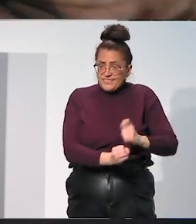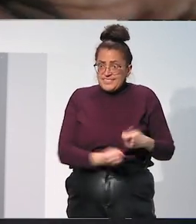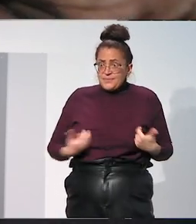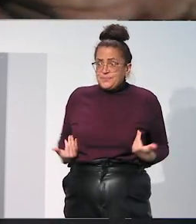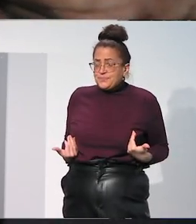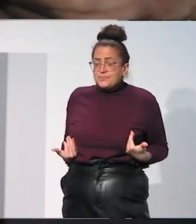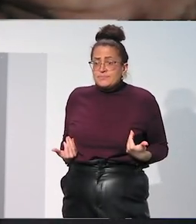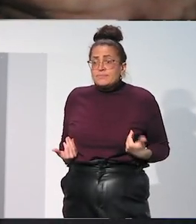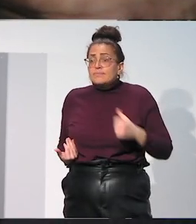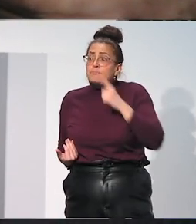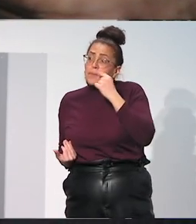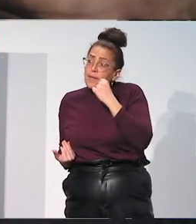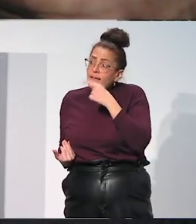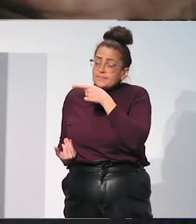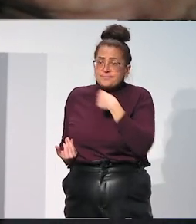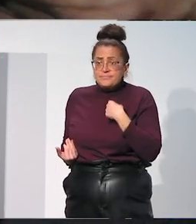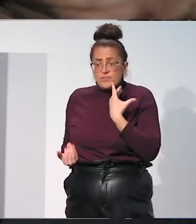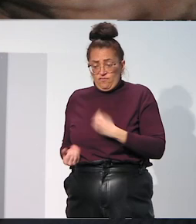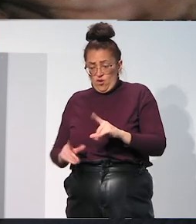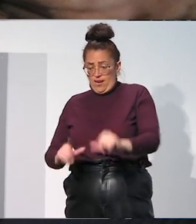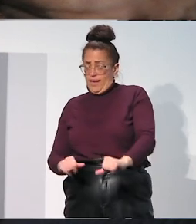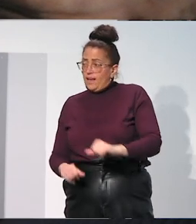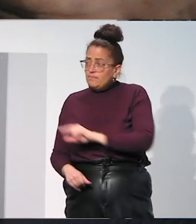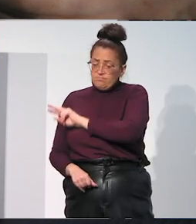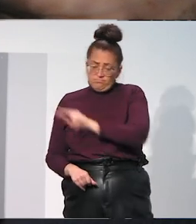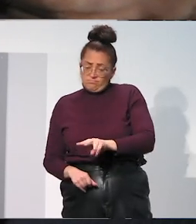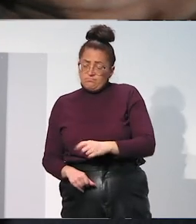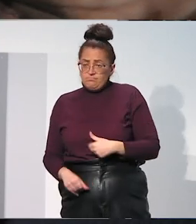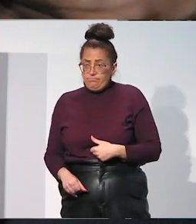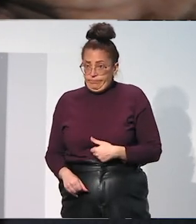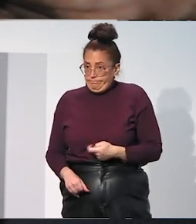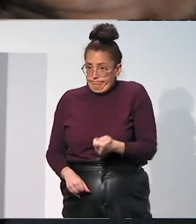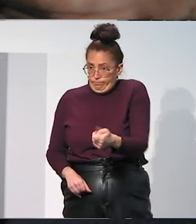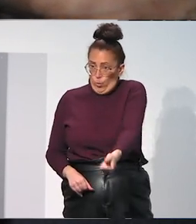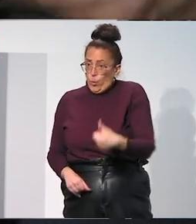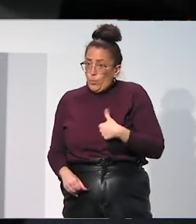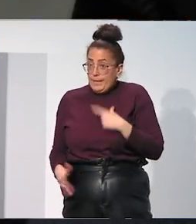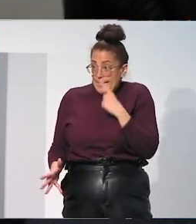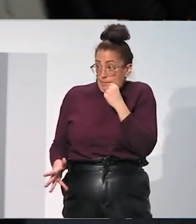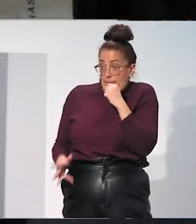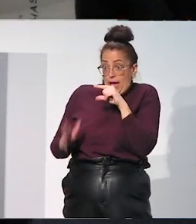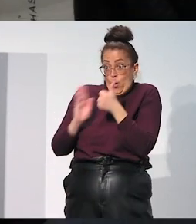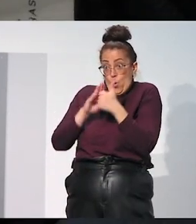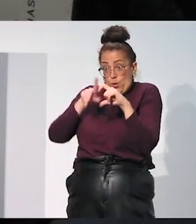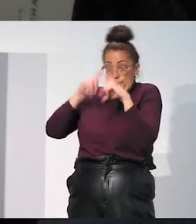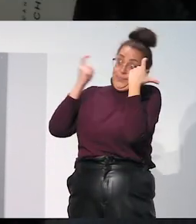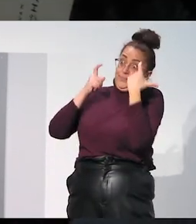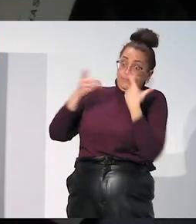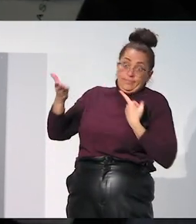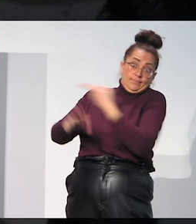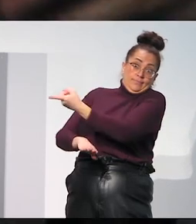3 enfants. Il les regarde à peine, mais il est leur père, il est son mari et il a des